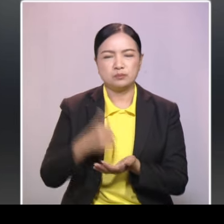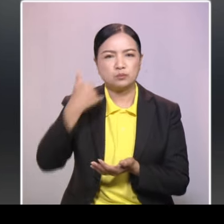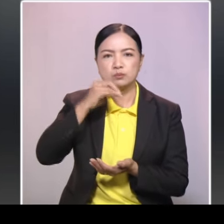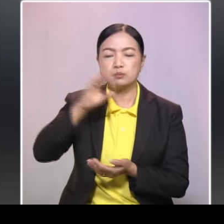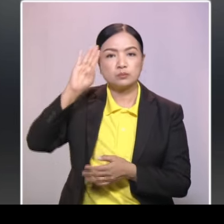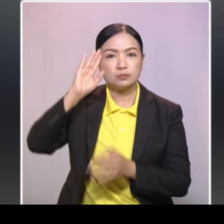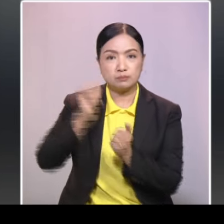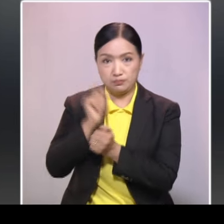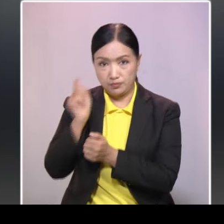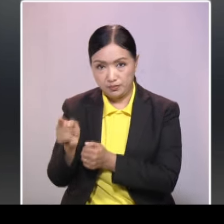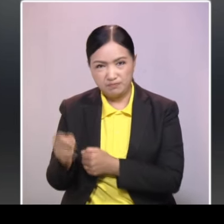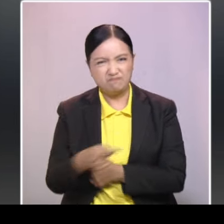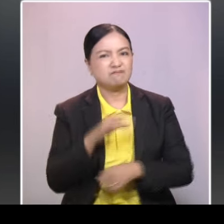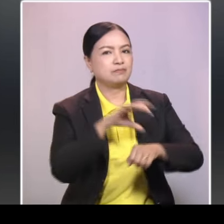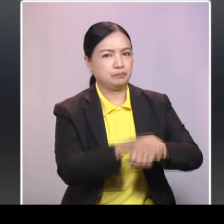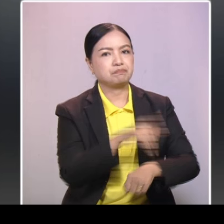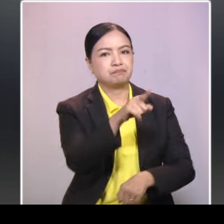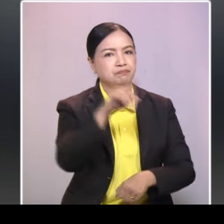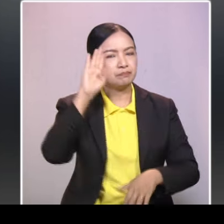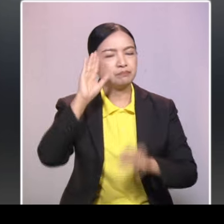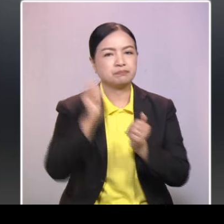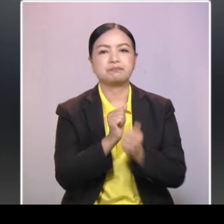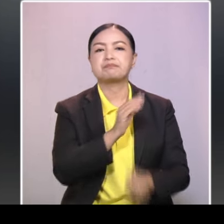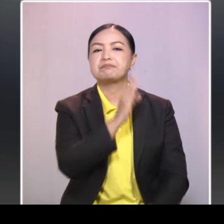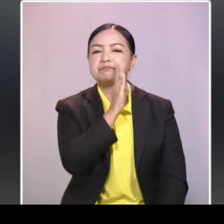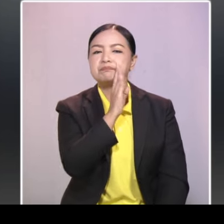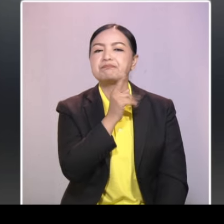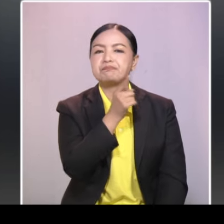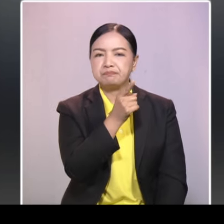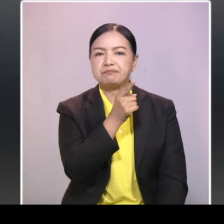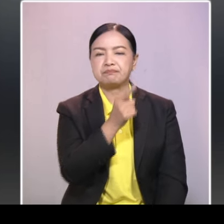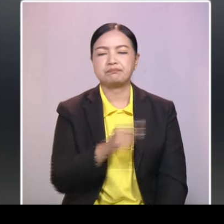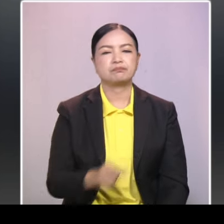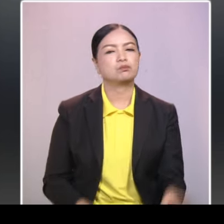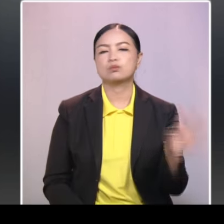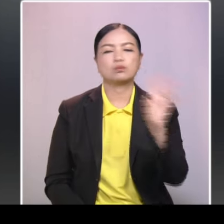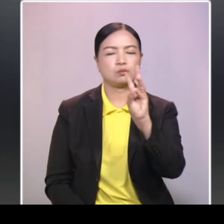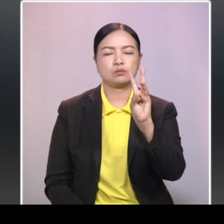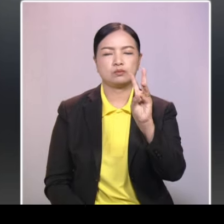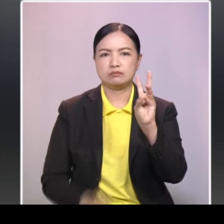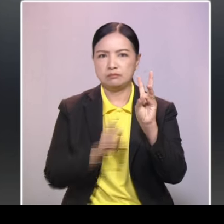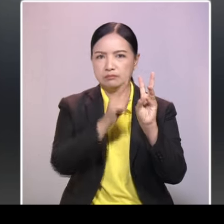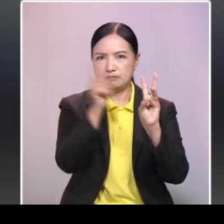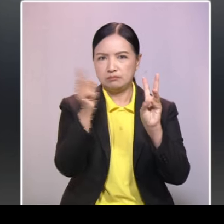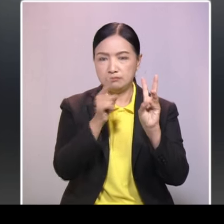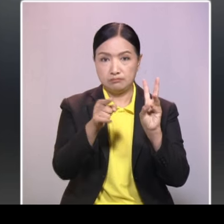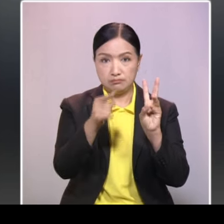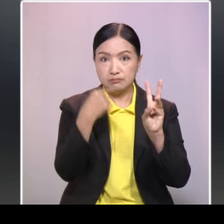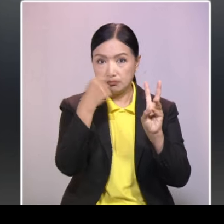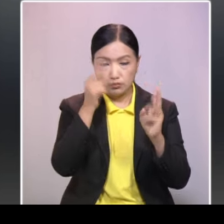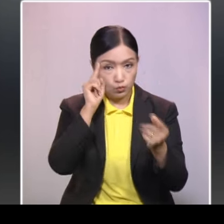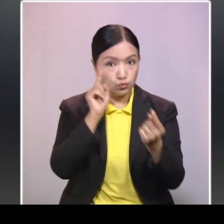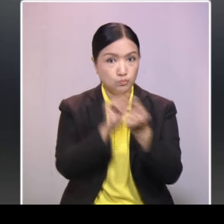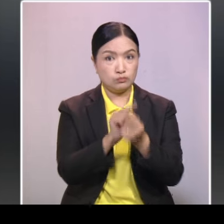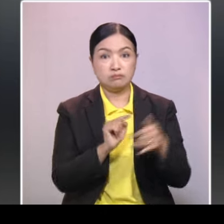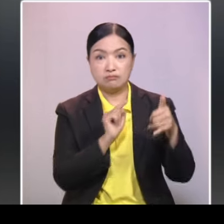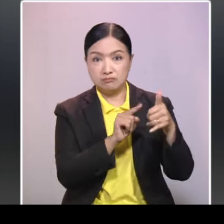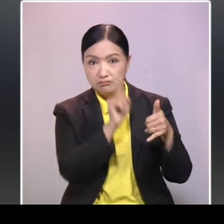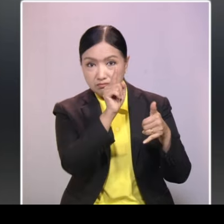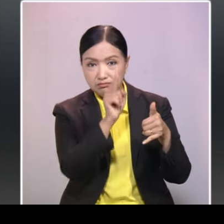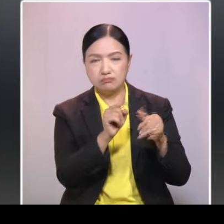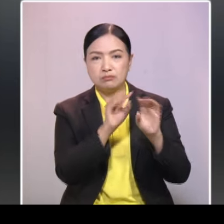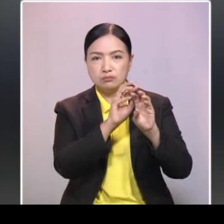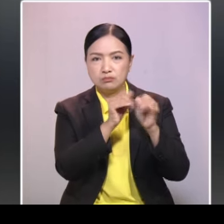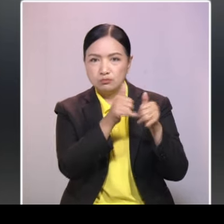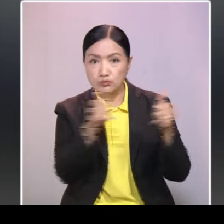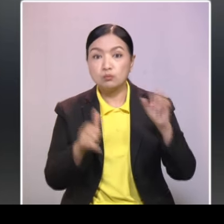6 ดาวที่ตำรวจต้องการตัวมากที่สุดรวมถึงผู้กอง Pro Max้วยคุณผชมัค่ะ อยาลืมนะใครที่รู้จักผู้กอง Pro Max หร